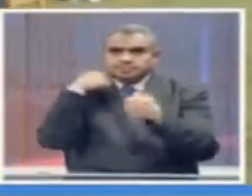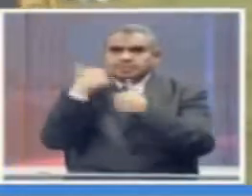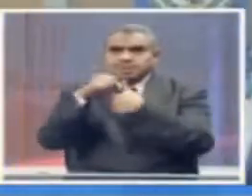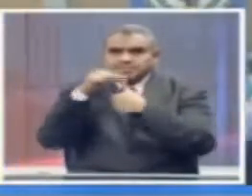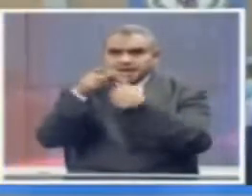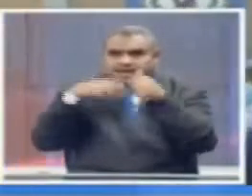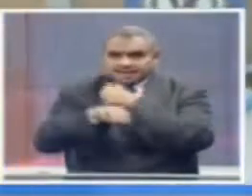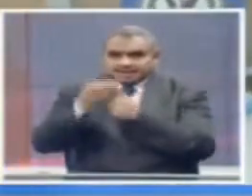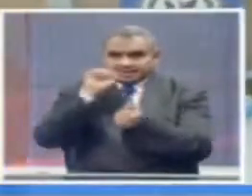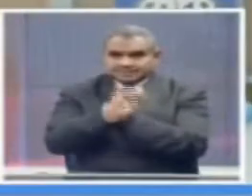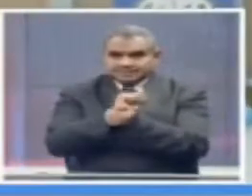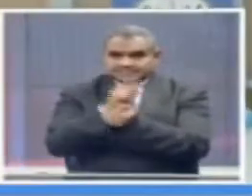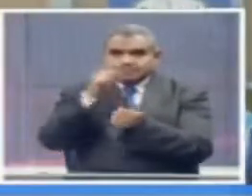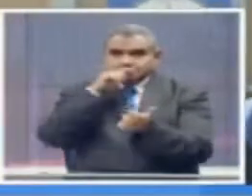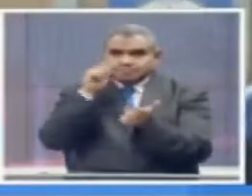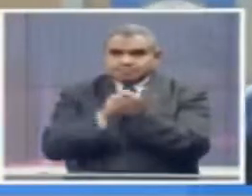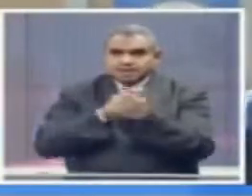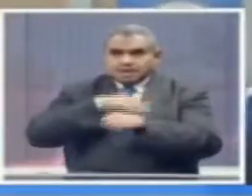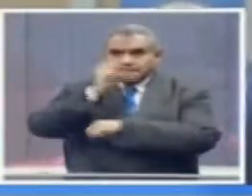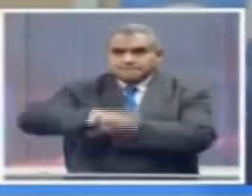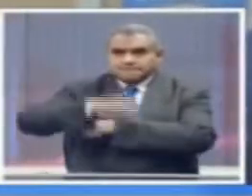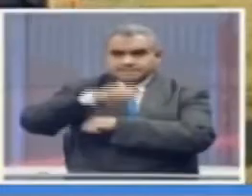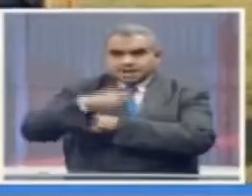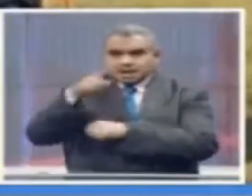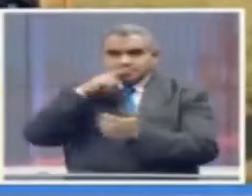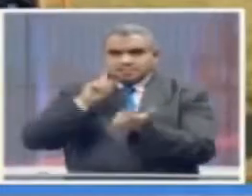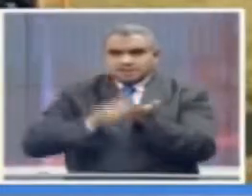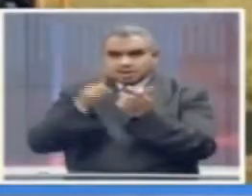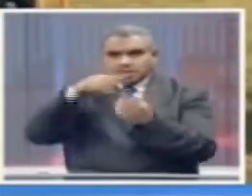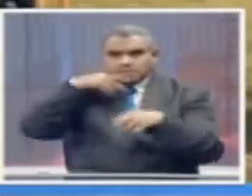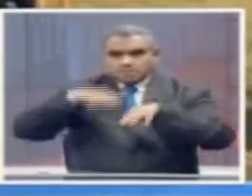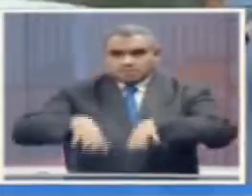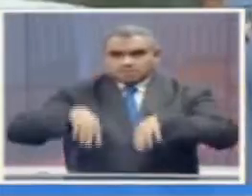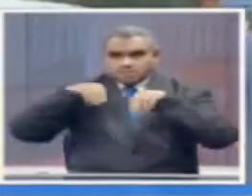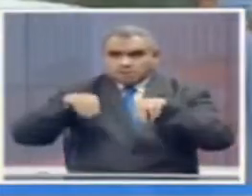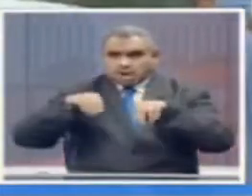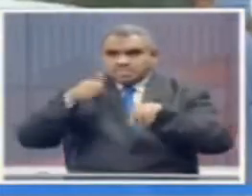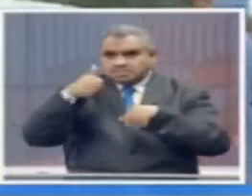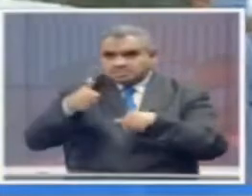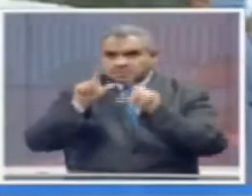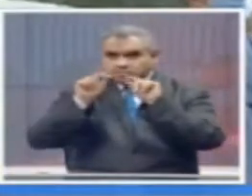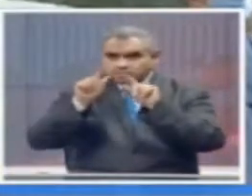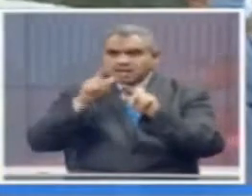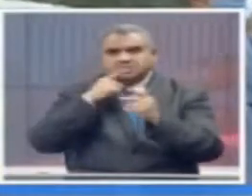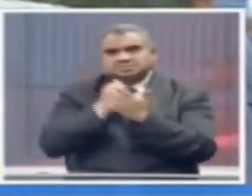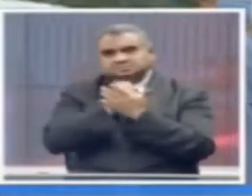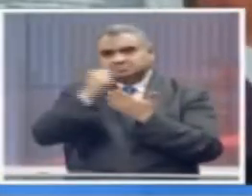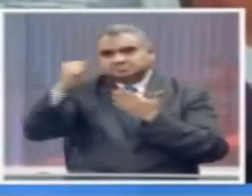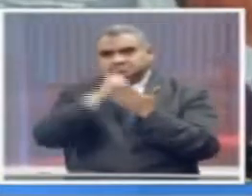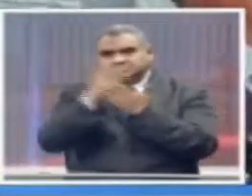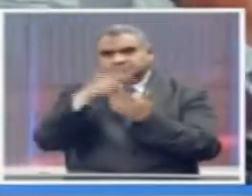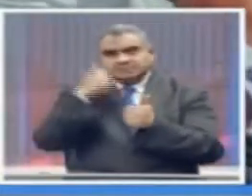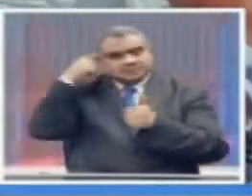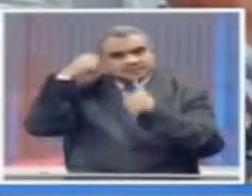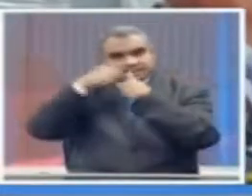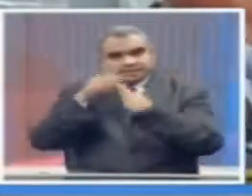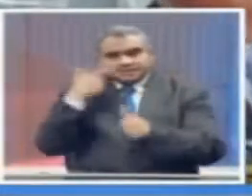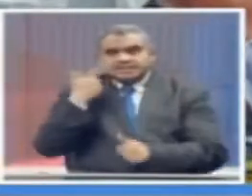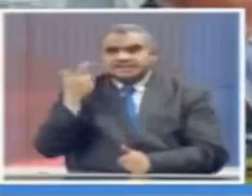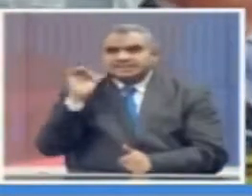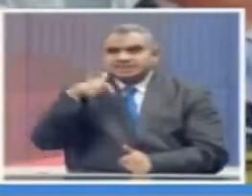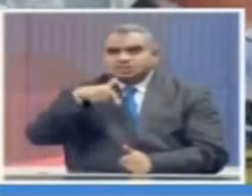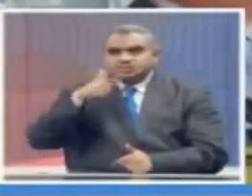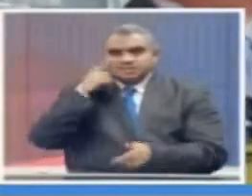العقوبة لبعض المحكوم عليهم ممن تنطبق عليهم شروط العفو بمناسبة الاحتفال بالذكرى 69 لعيد